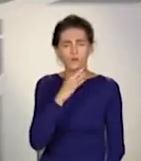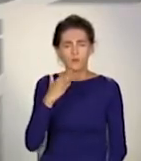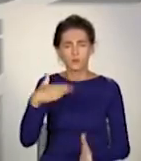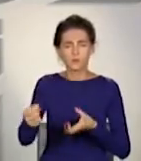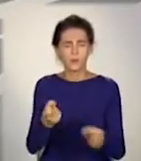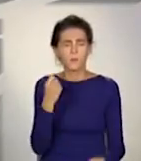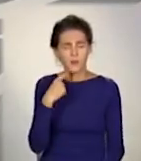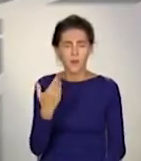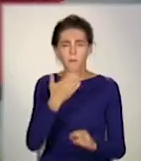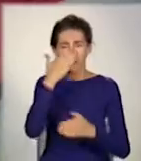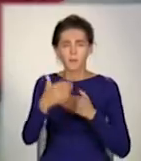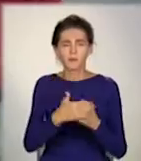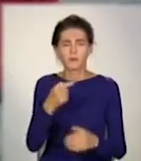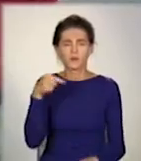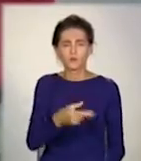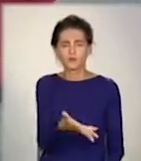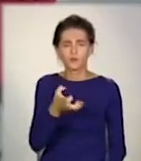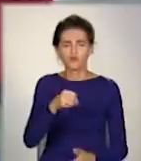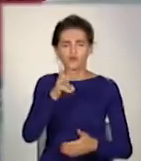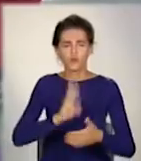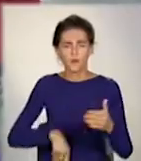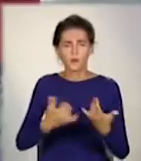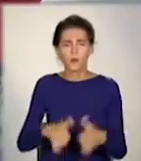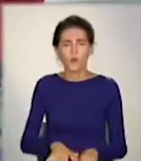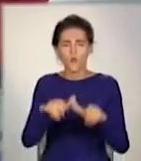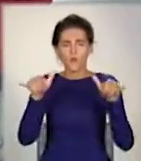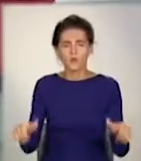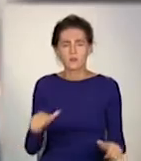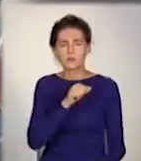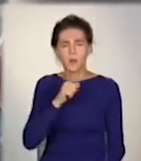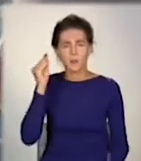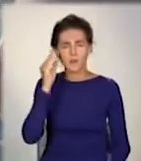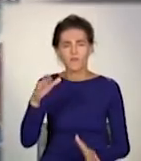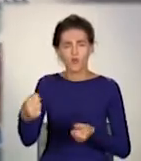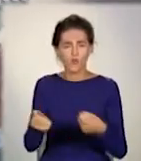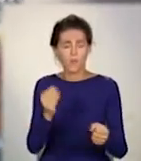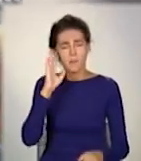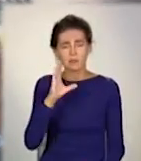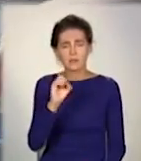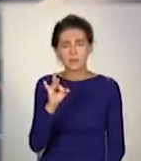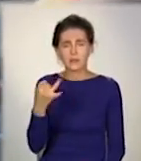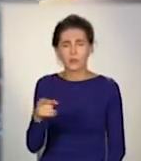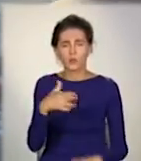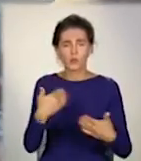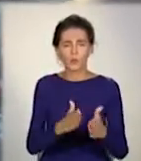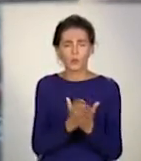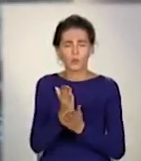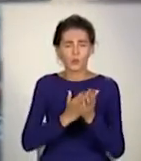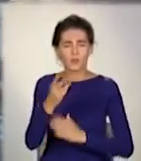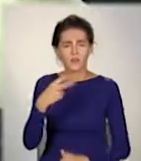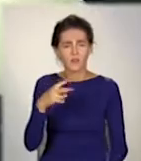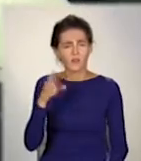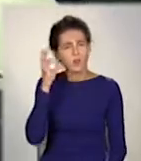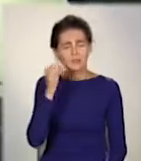Виписали майже 1500 штрафів. Сплеск порушень помітили і самі водії. Пан Сергій за кермом вже понад 20 років.